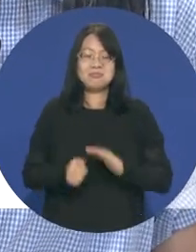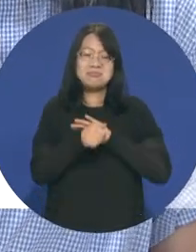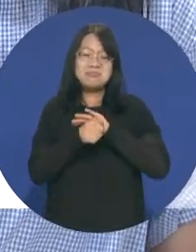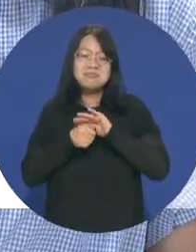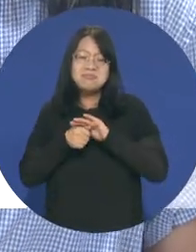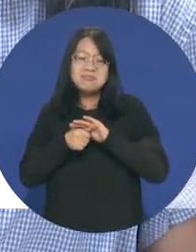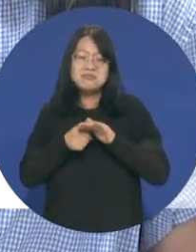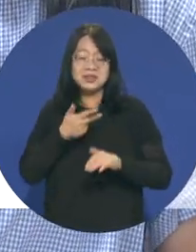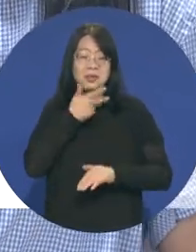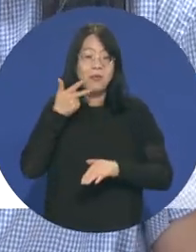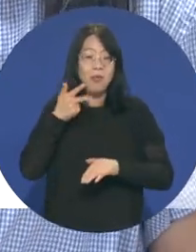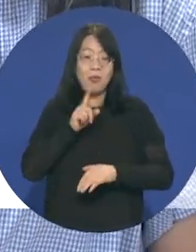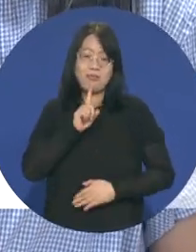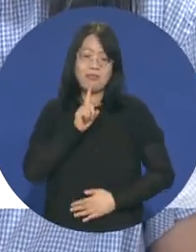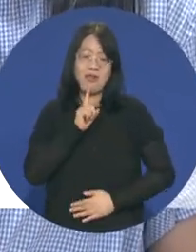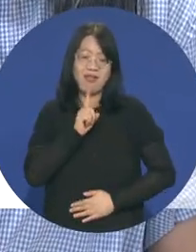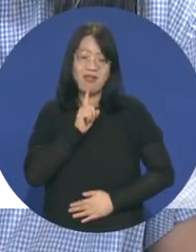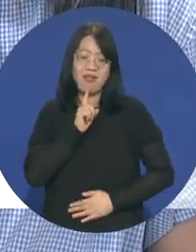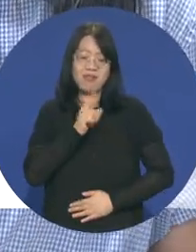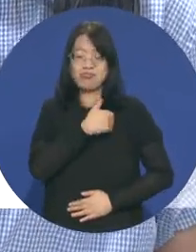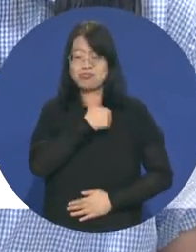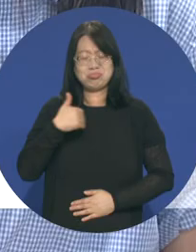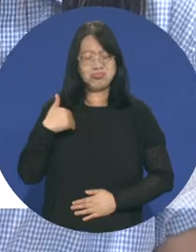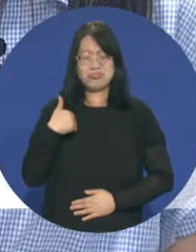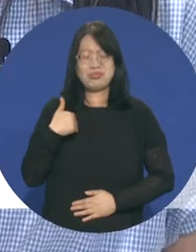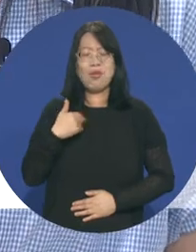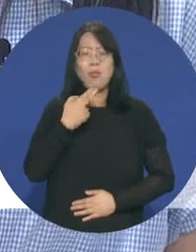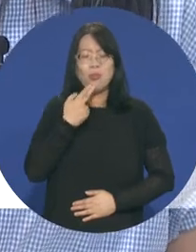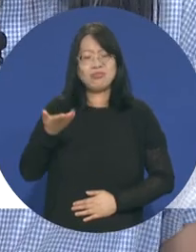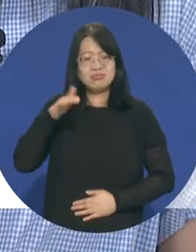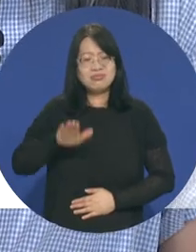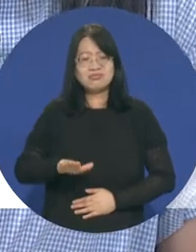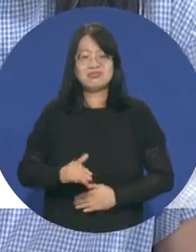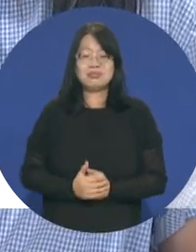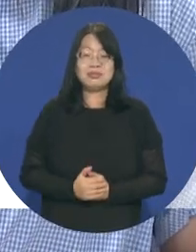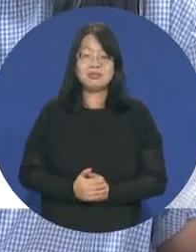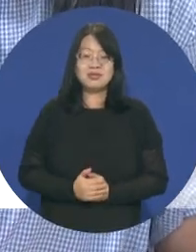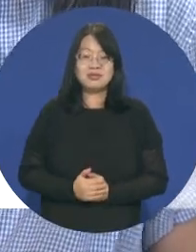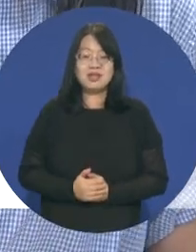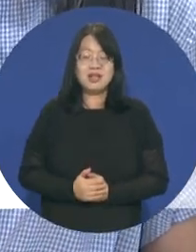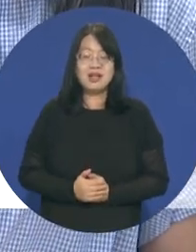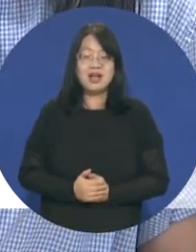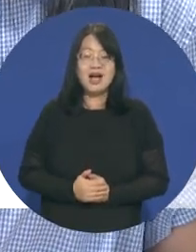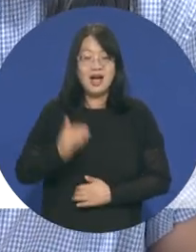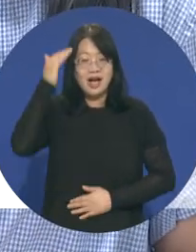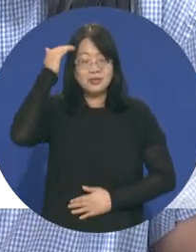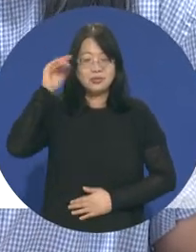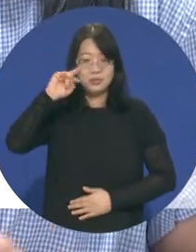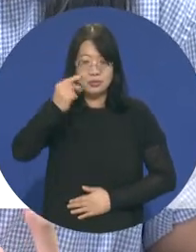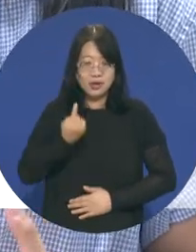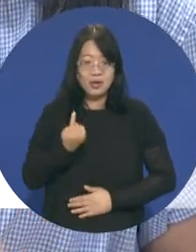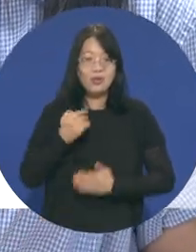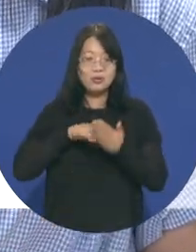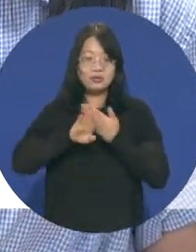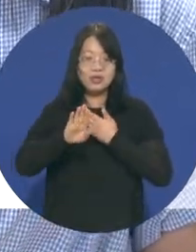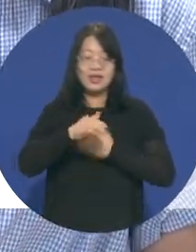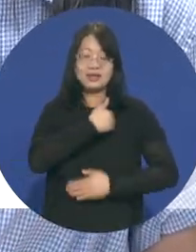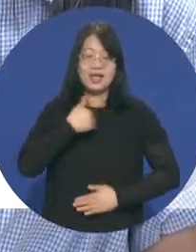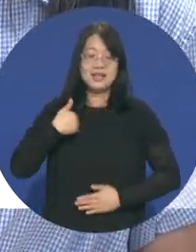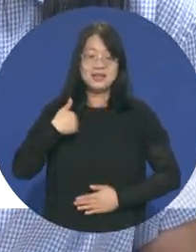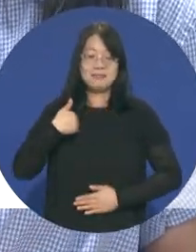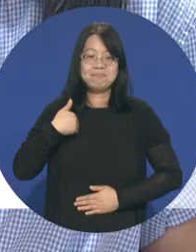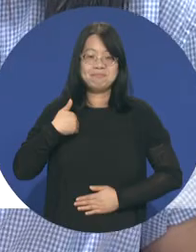의기소침하고 영어를 말하는데 되게 자신감이 없었는데 다녀오고 나서 자신감을 더